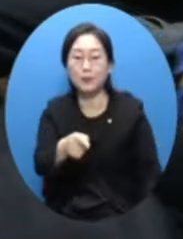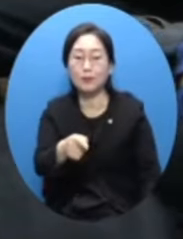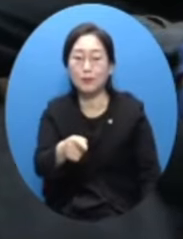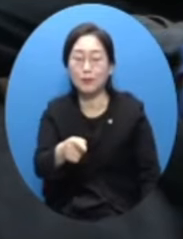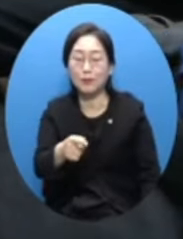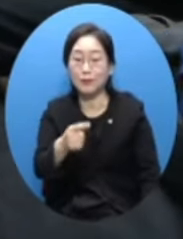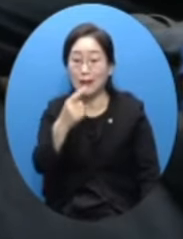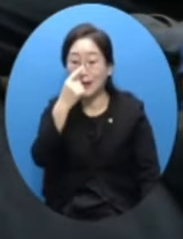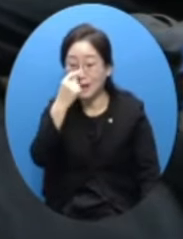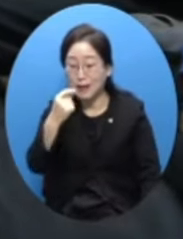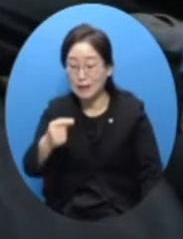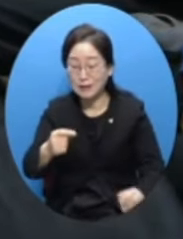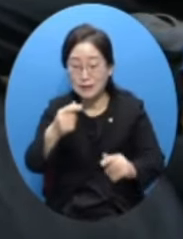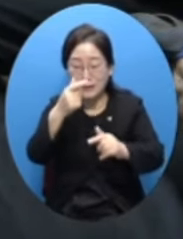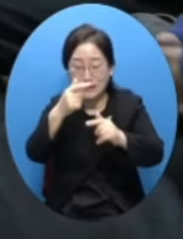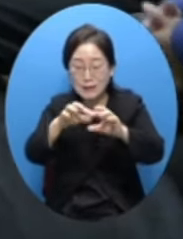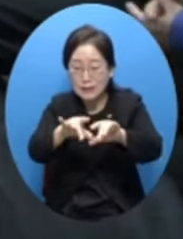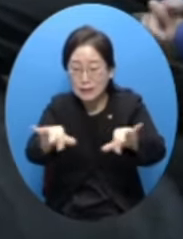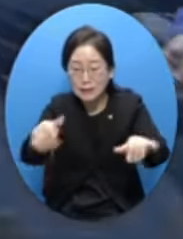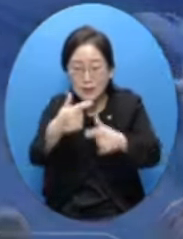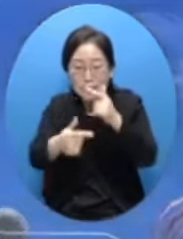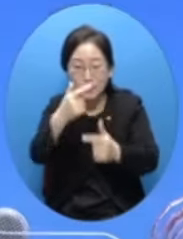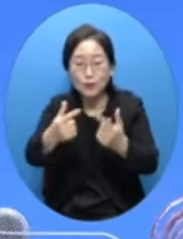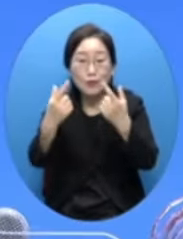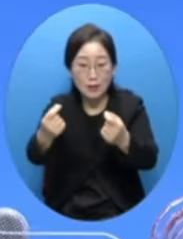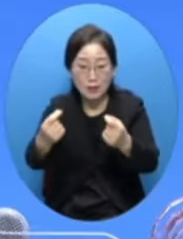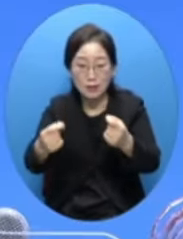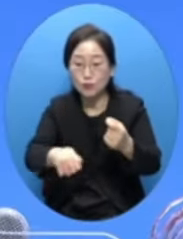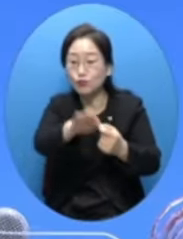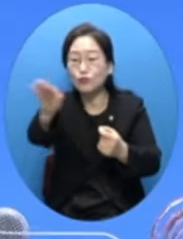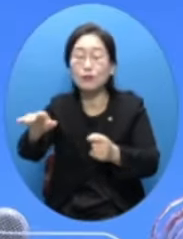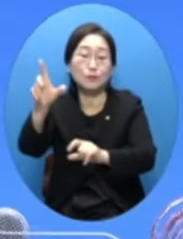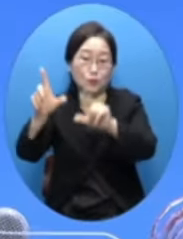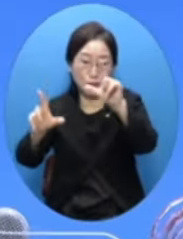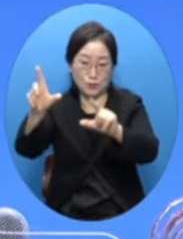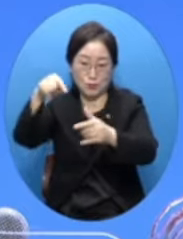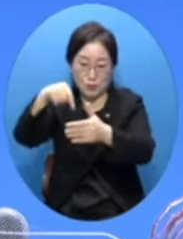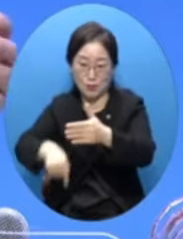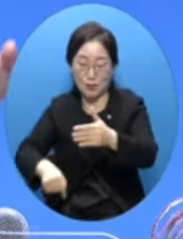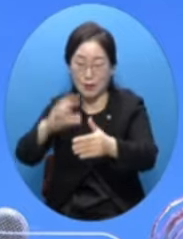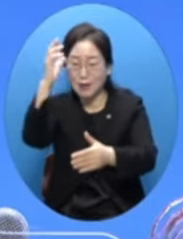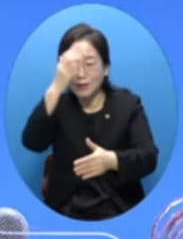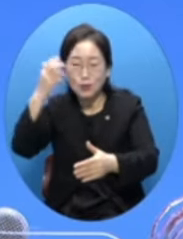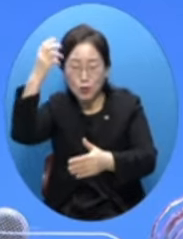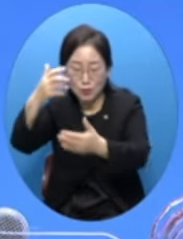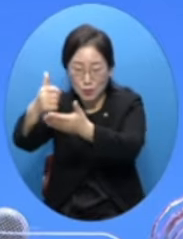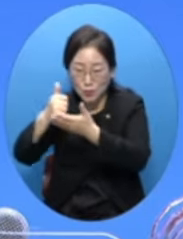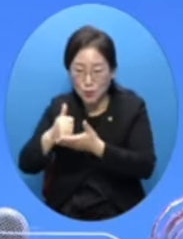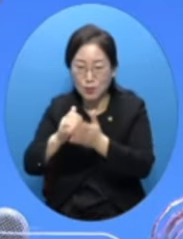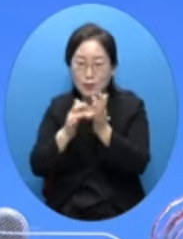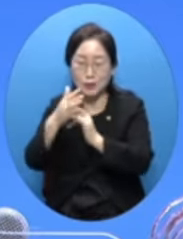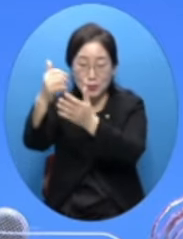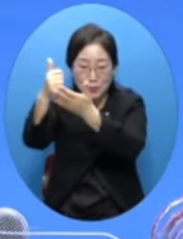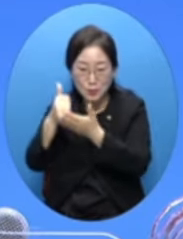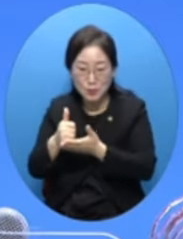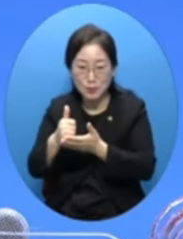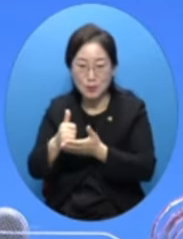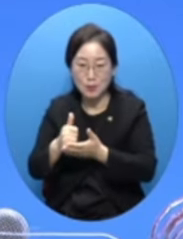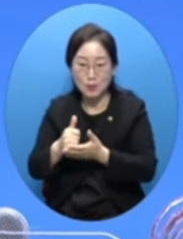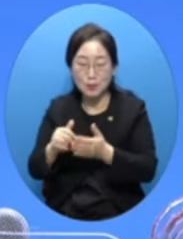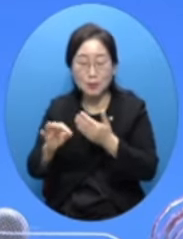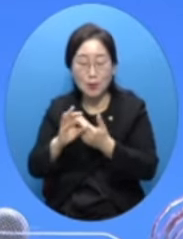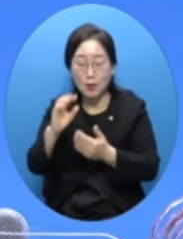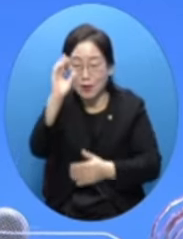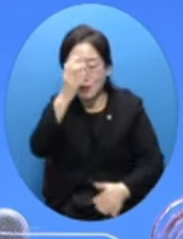가시떨기 같은 우리 인생에 예수님을 모셔드리고 성령의 은혜가 임하면 가시떨기가 감춰지고 우리의 삶 속에 성의 불이